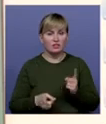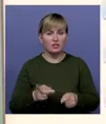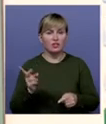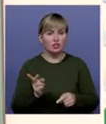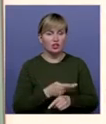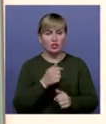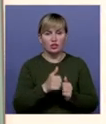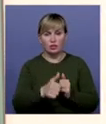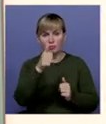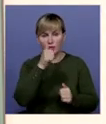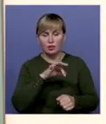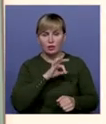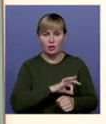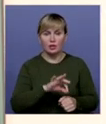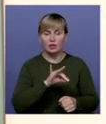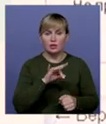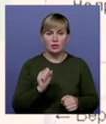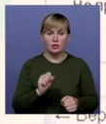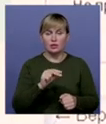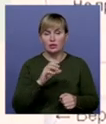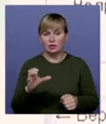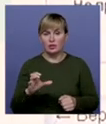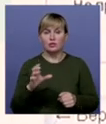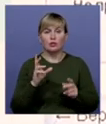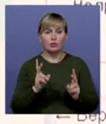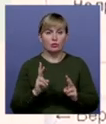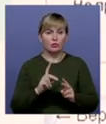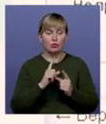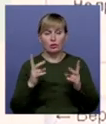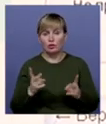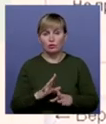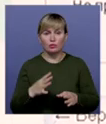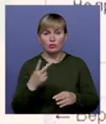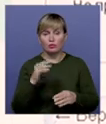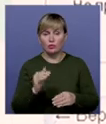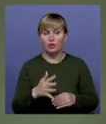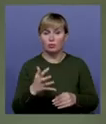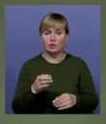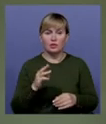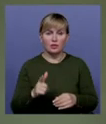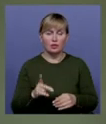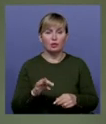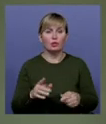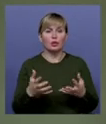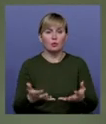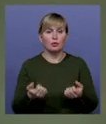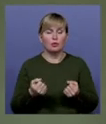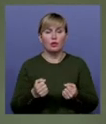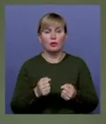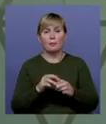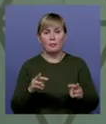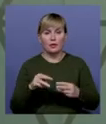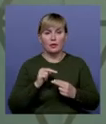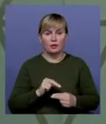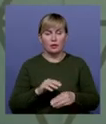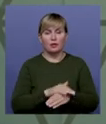лишился ежемесячного дохода из-за чрезвычайного положения. Тем же, кто особо не нуждается в 42 500 тенге, но все же их получил, в Минтруда